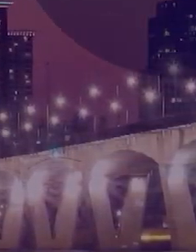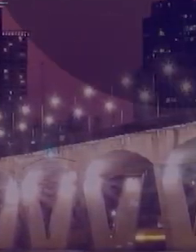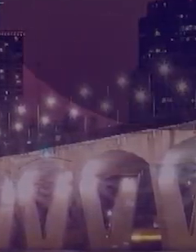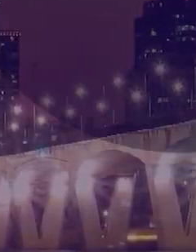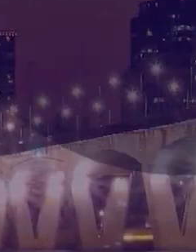n